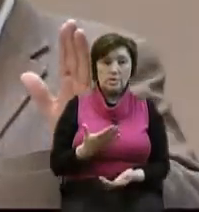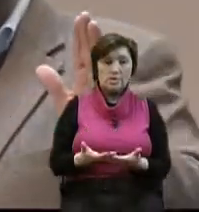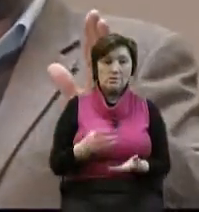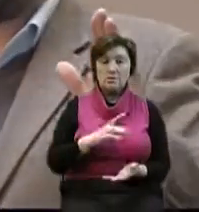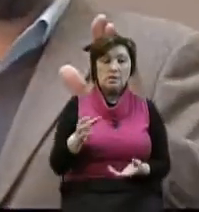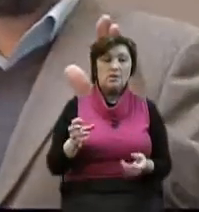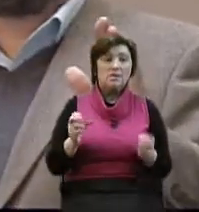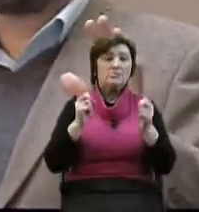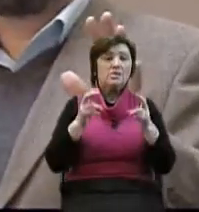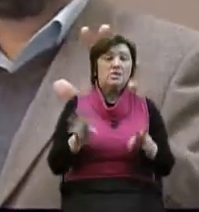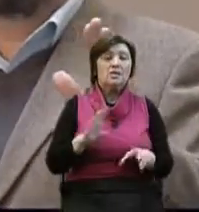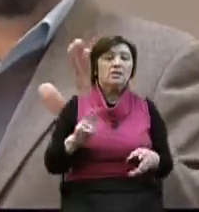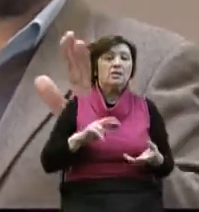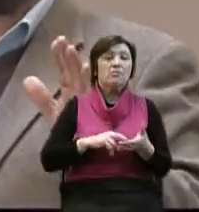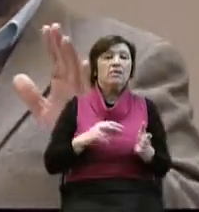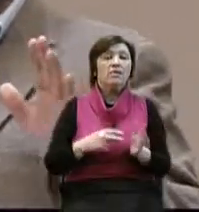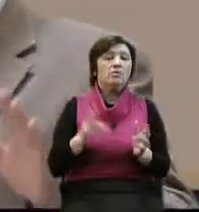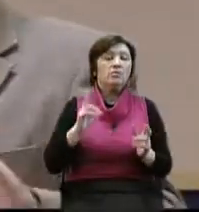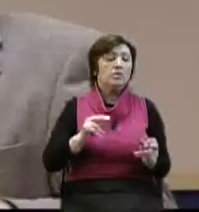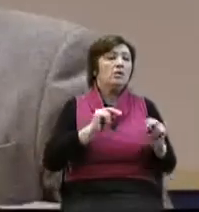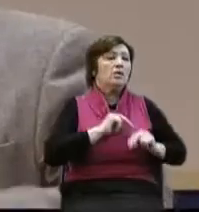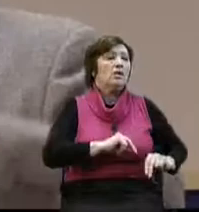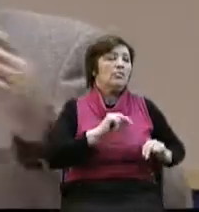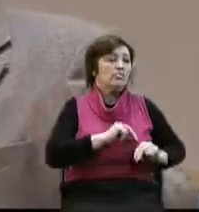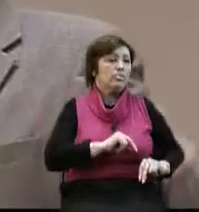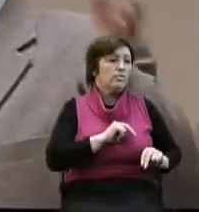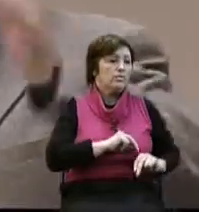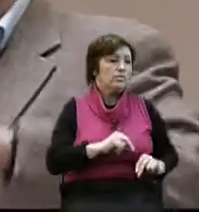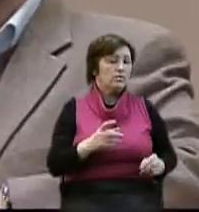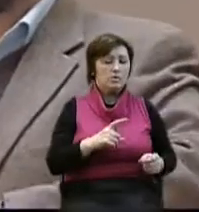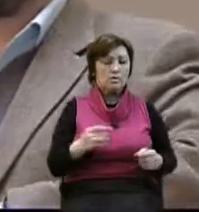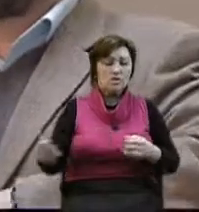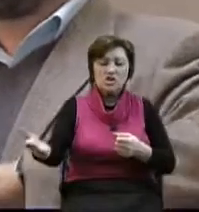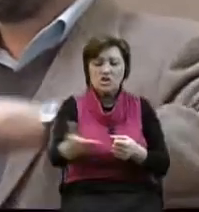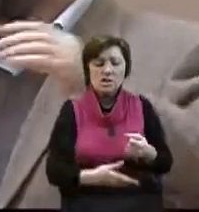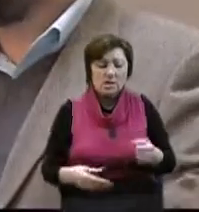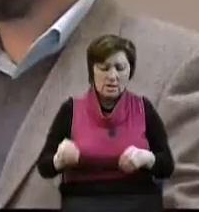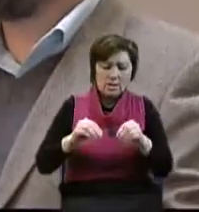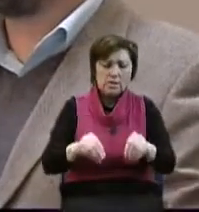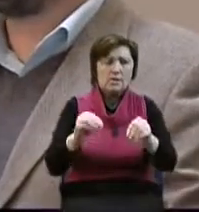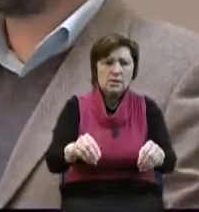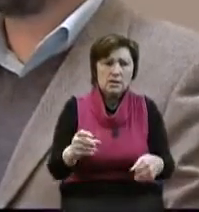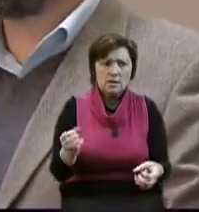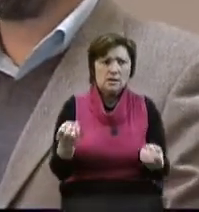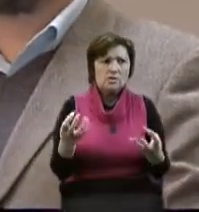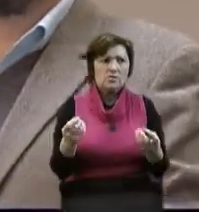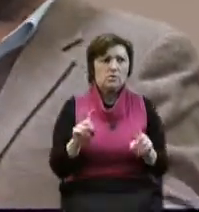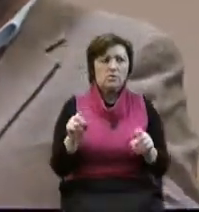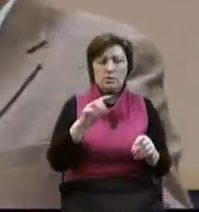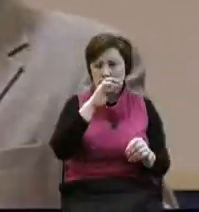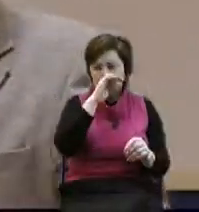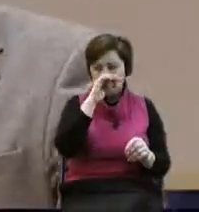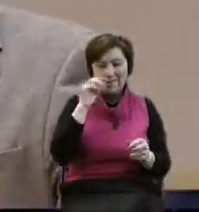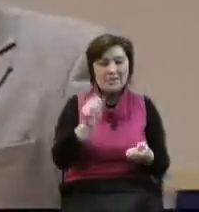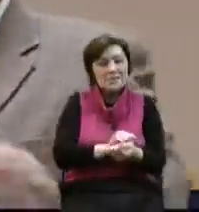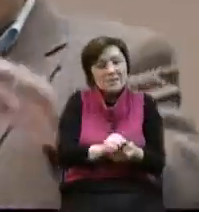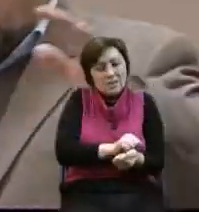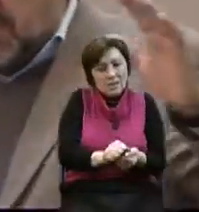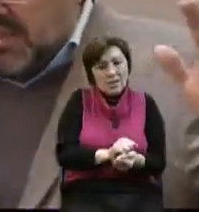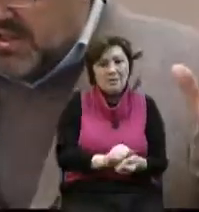планируем каких-либо там работ, связанных там, чтобы жать или сеять, или еще что-то делать, или стирать, а